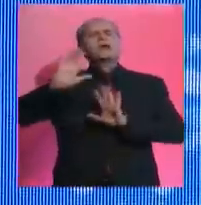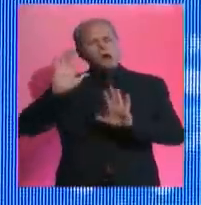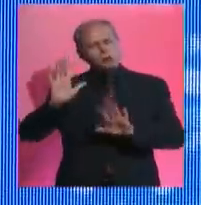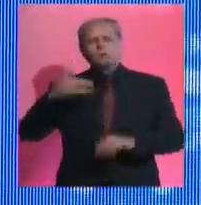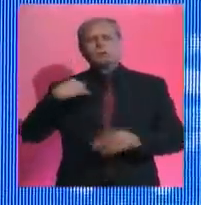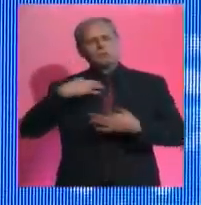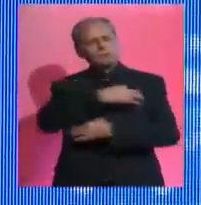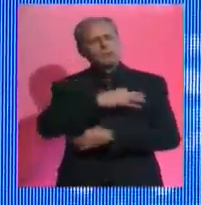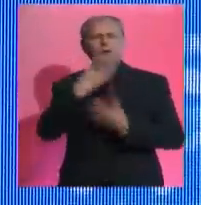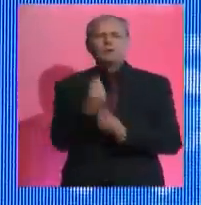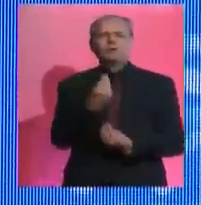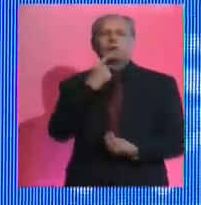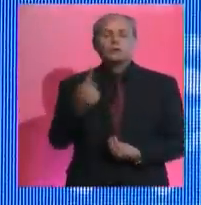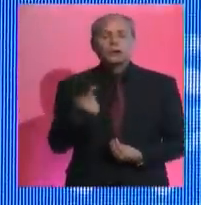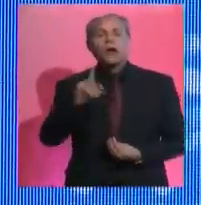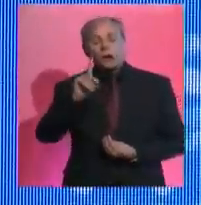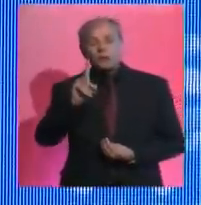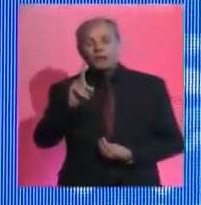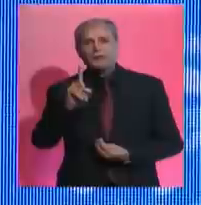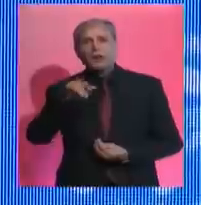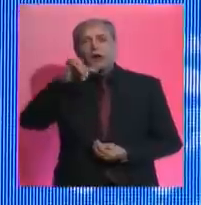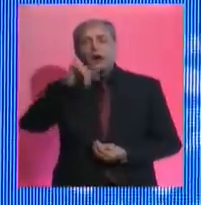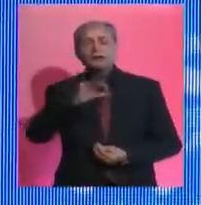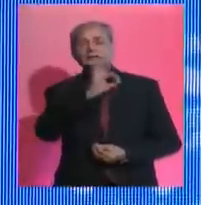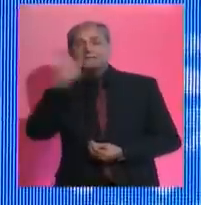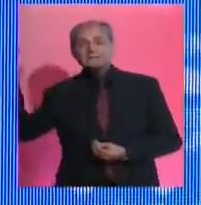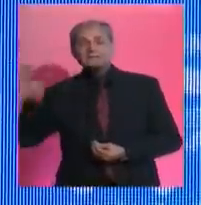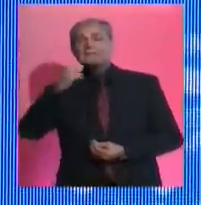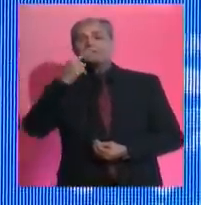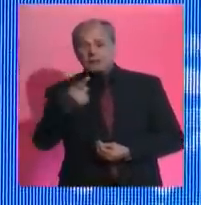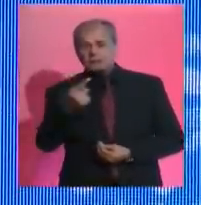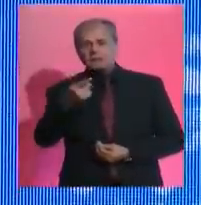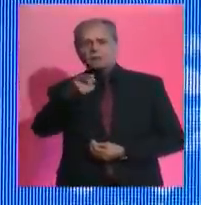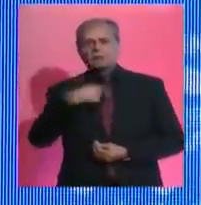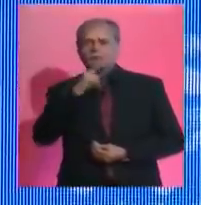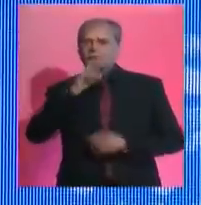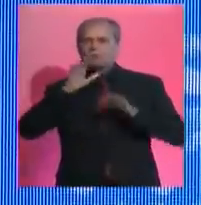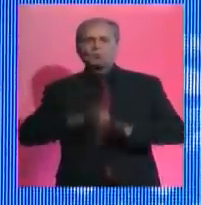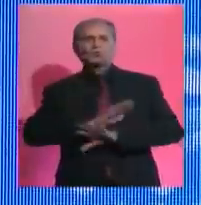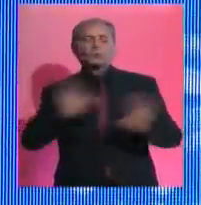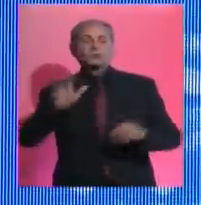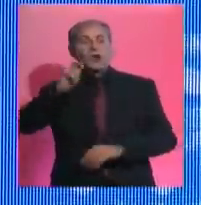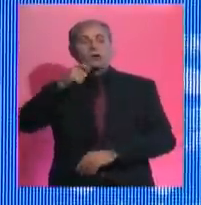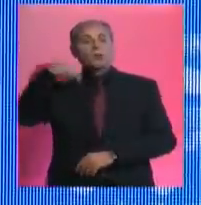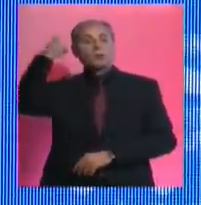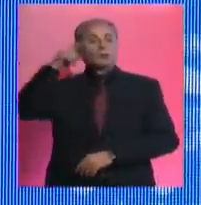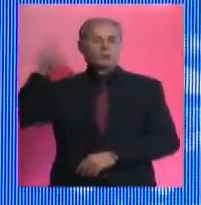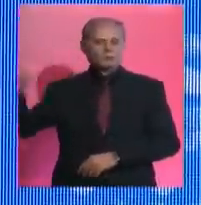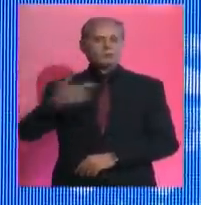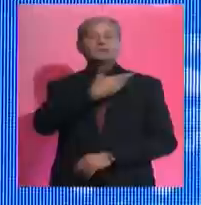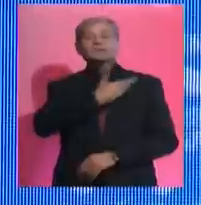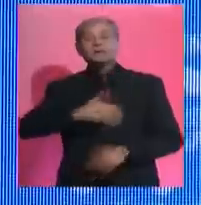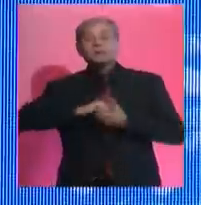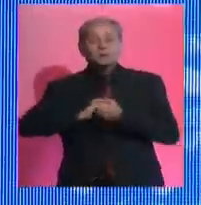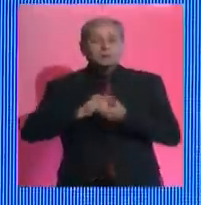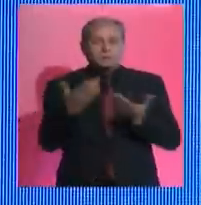her zaman saygılı olmuştur ancak Haksızlık karşısında da asla Susma mıştır Sevgili